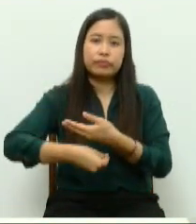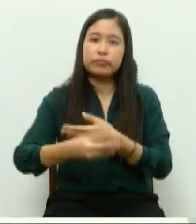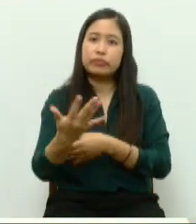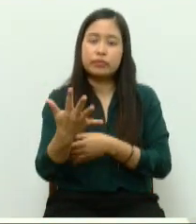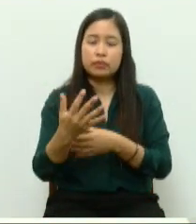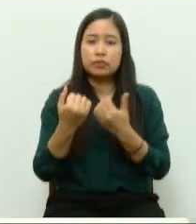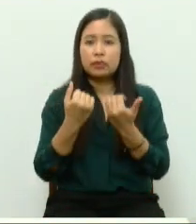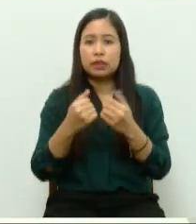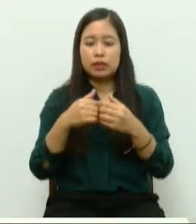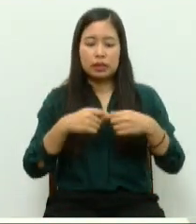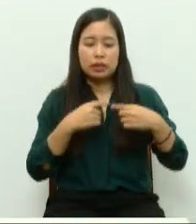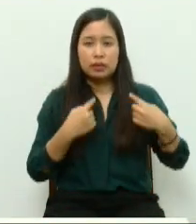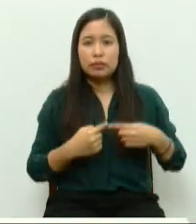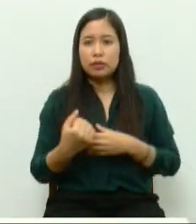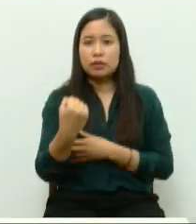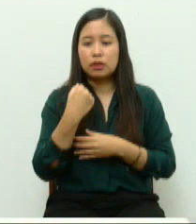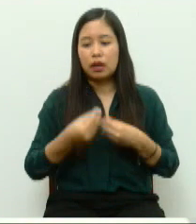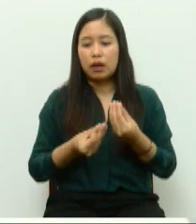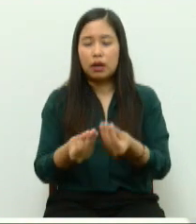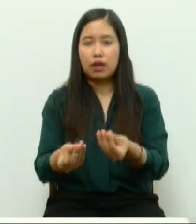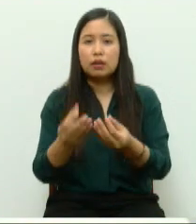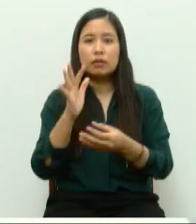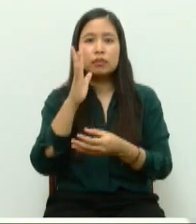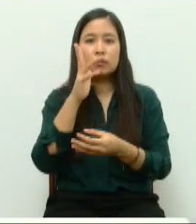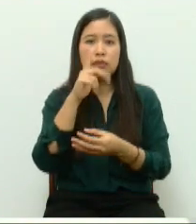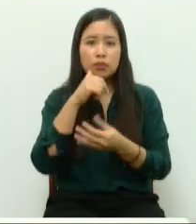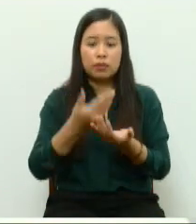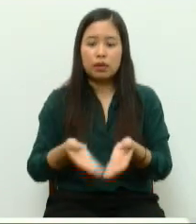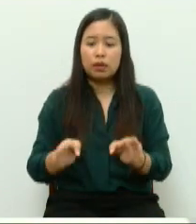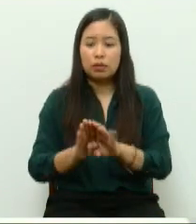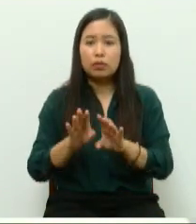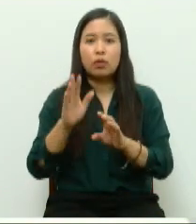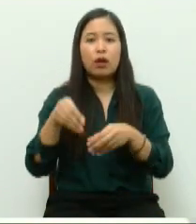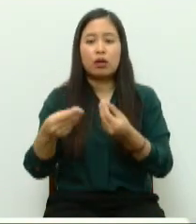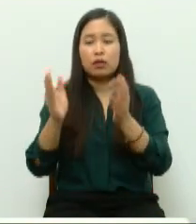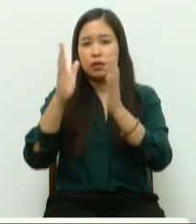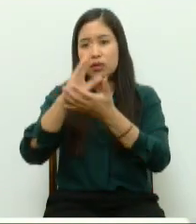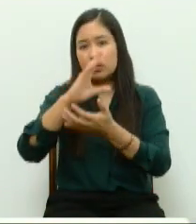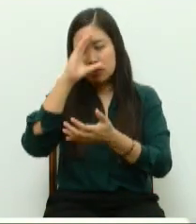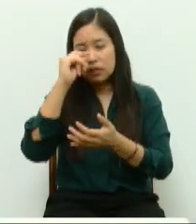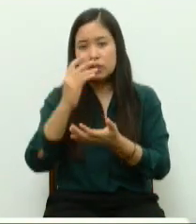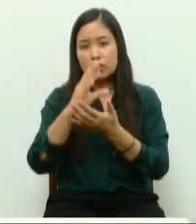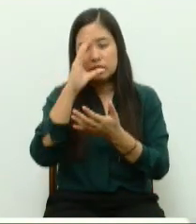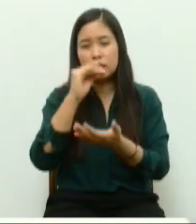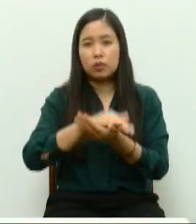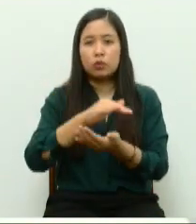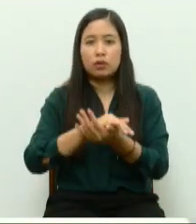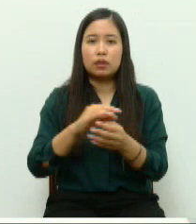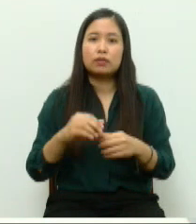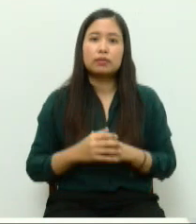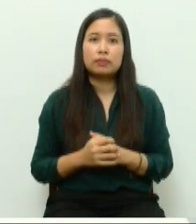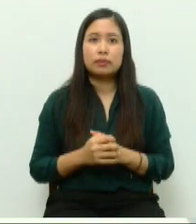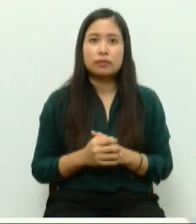ใจให้กับผู้ปกครองแล้วก็เป็นกำลังใจสำหรับโรงเรียนในการที่จะรับเด็กนักเรียนในช่วงนี้ด้วยนะครับ